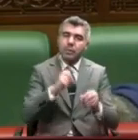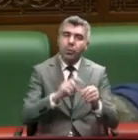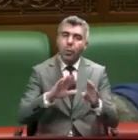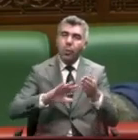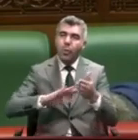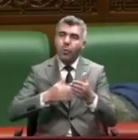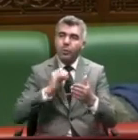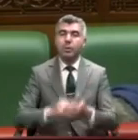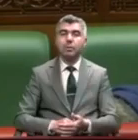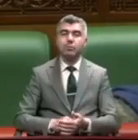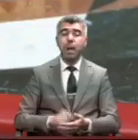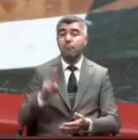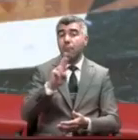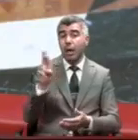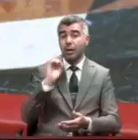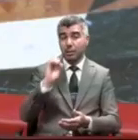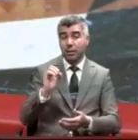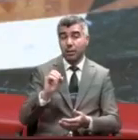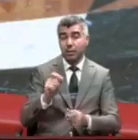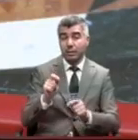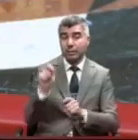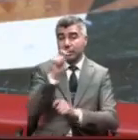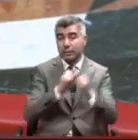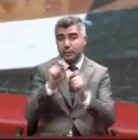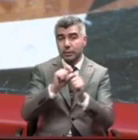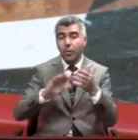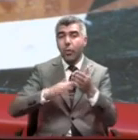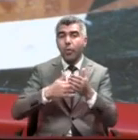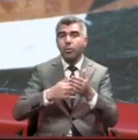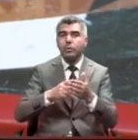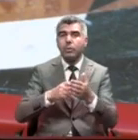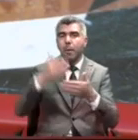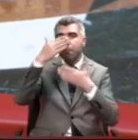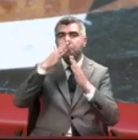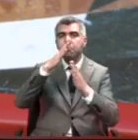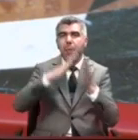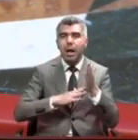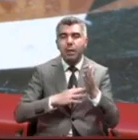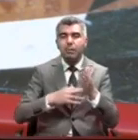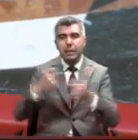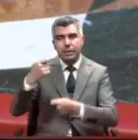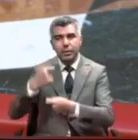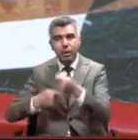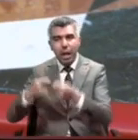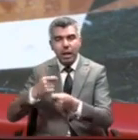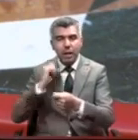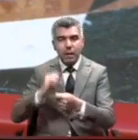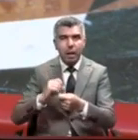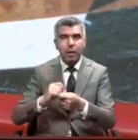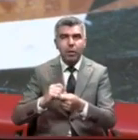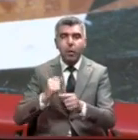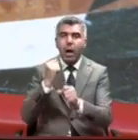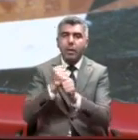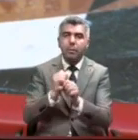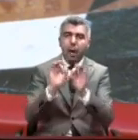الورش الملكي هو غيجمع المغاربه كاملين كانوا تجار او مكانوش عندهم